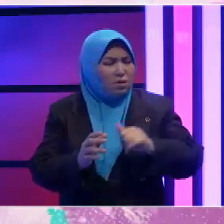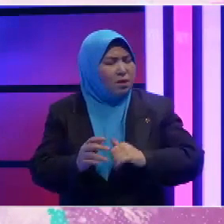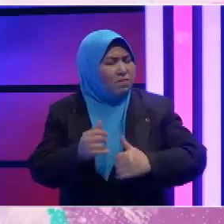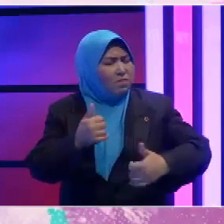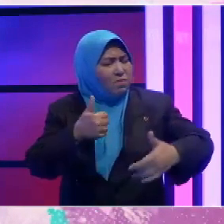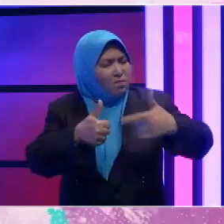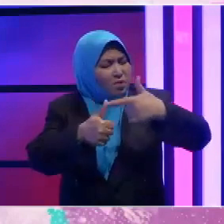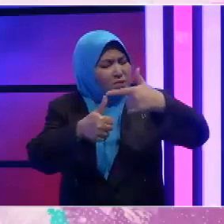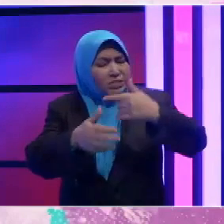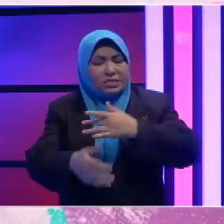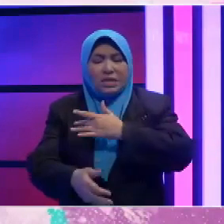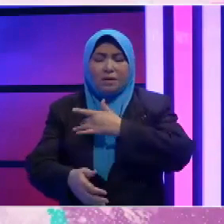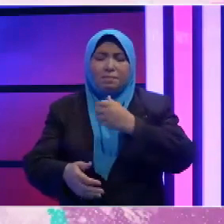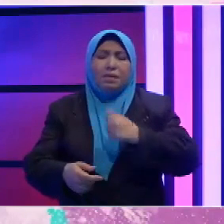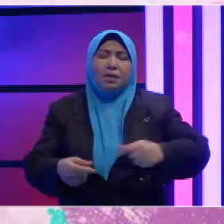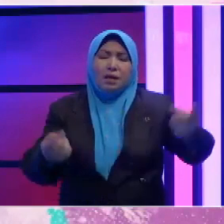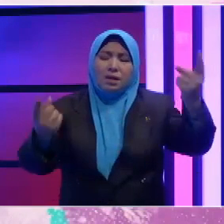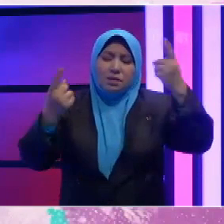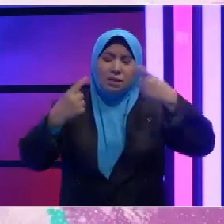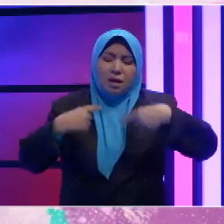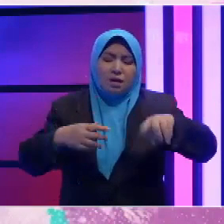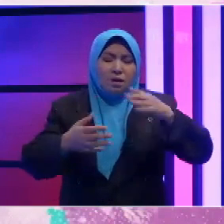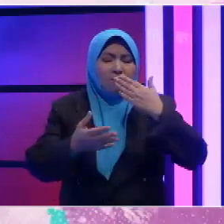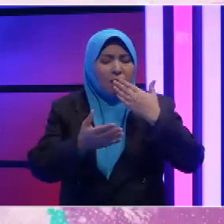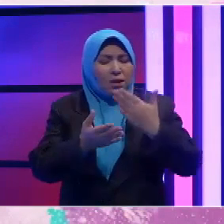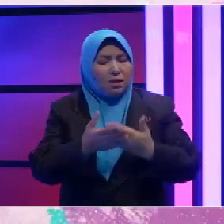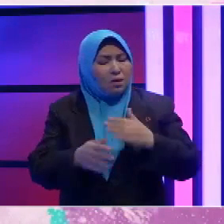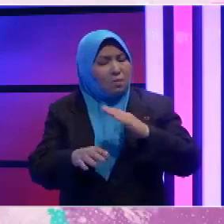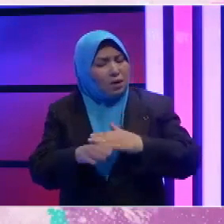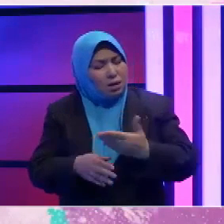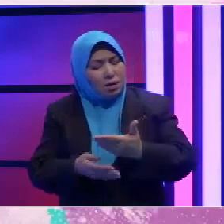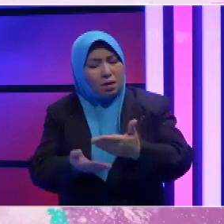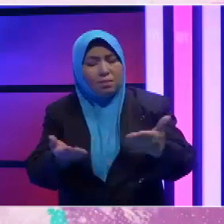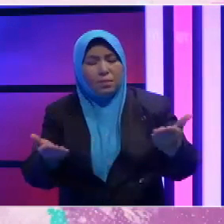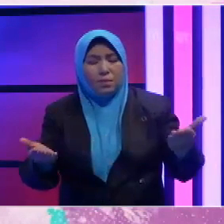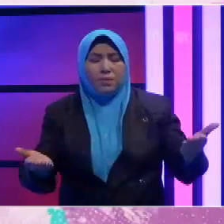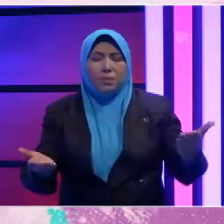تستغفرون الله لعلكم